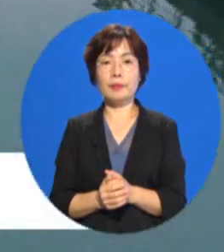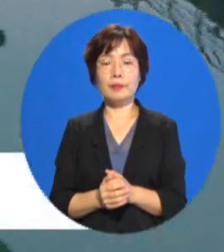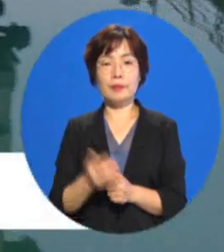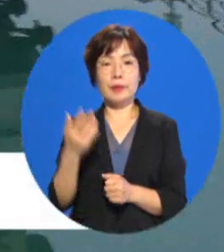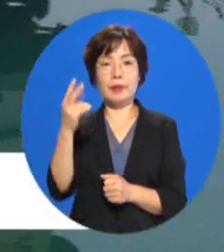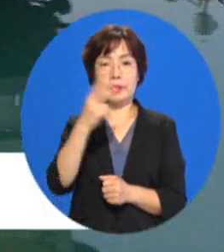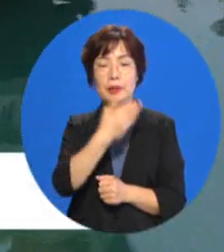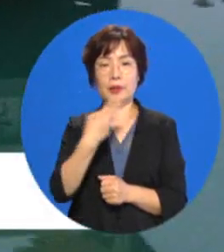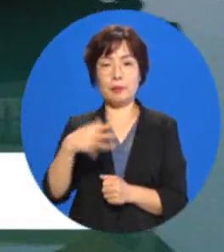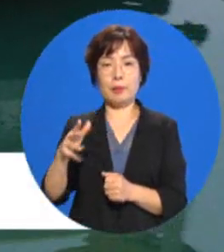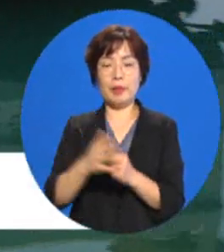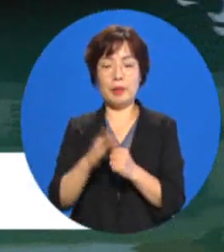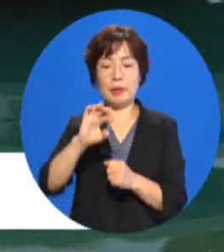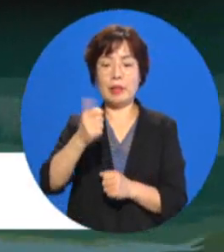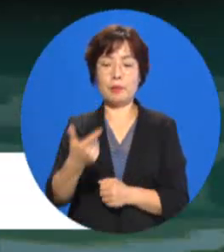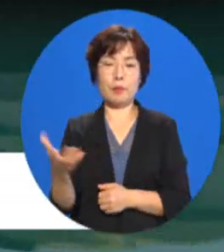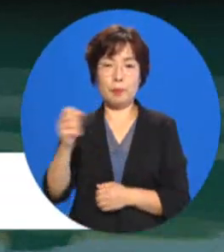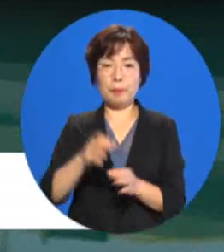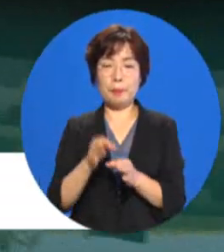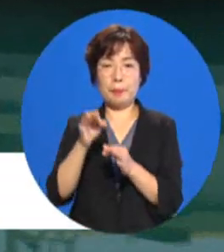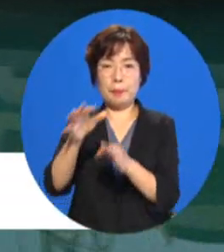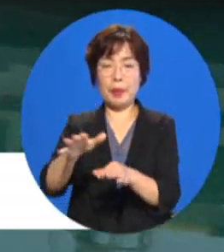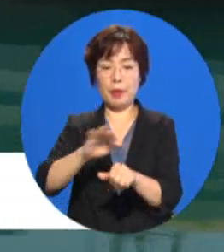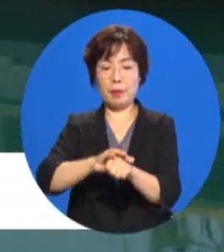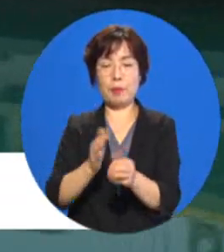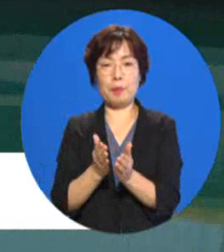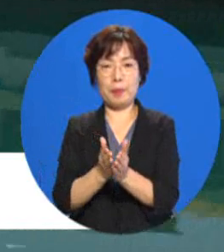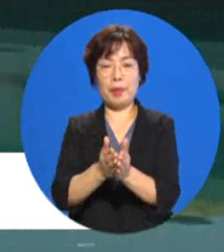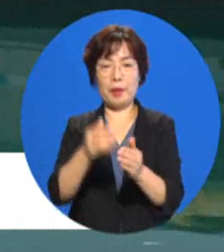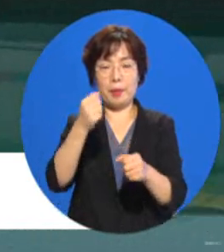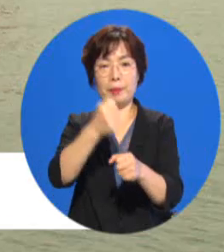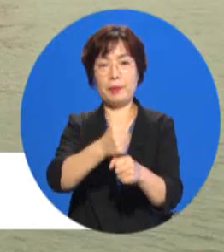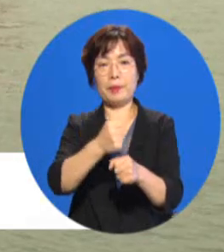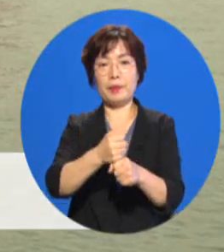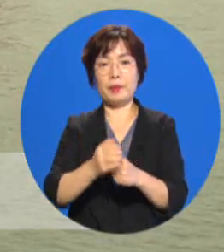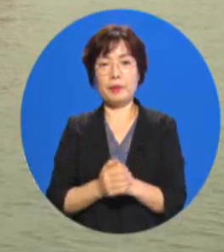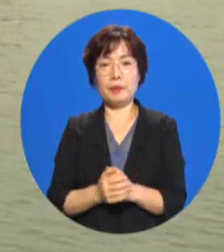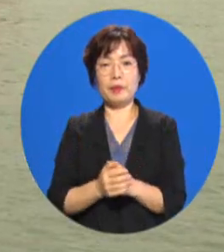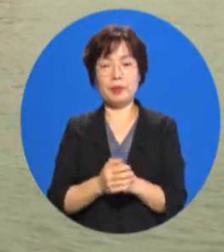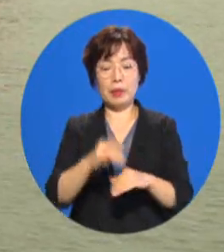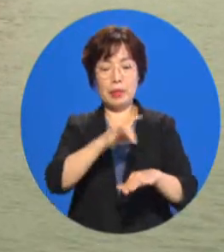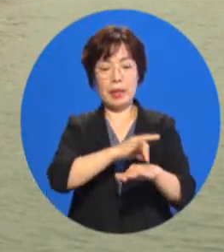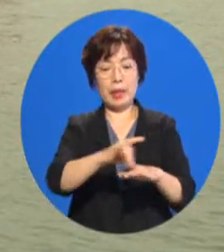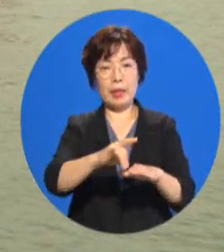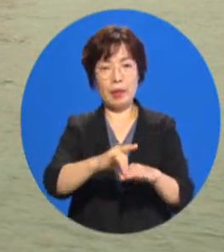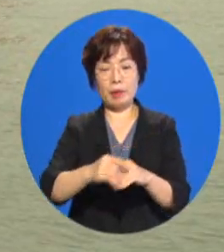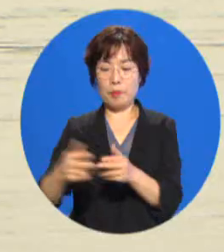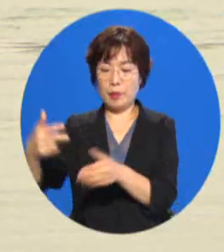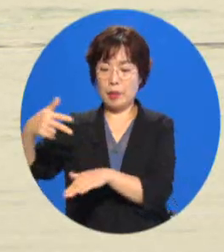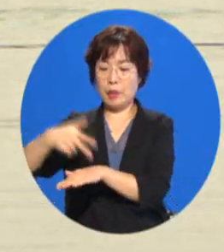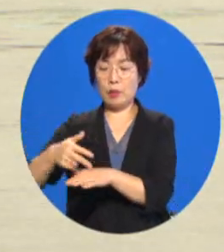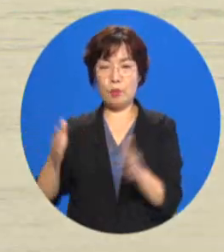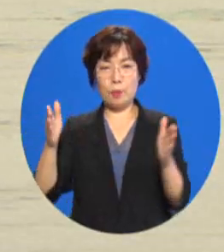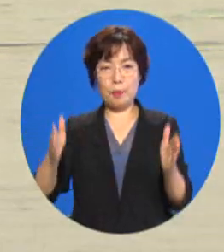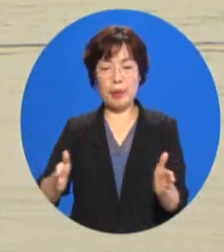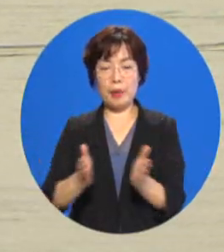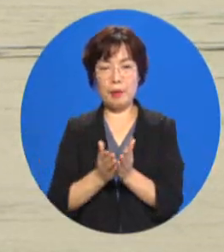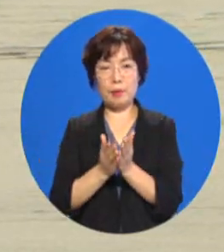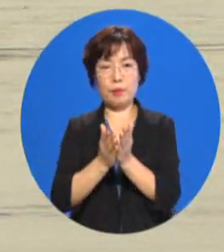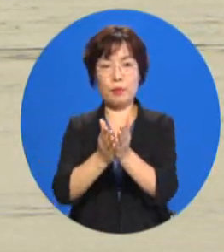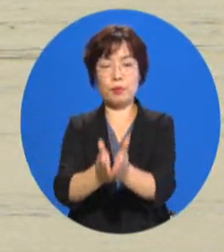지난 2008년 46억 원을 들여 만든 울돌목 거북배입니다. 해남 우수영에서 진도 울돌목, 벽파진